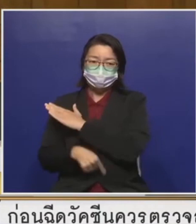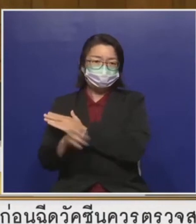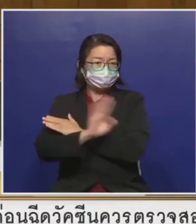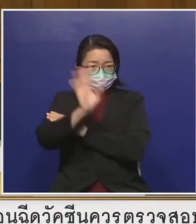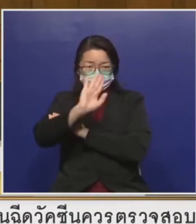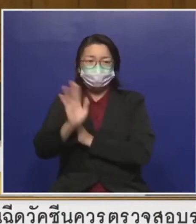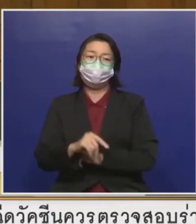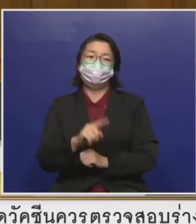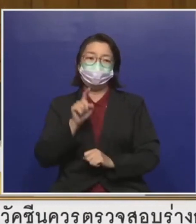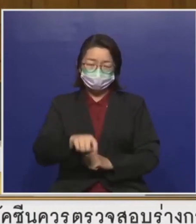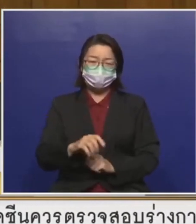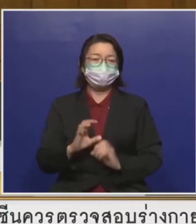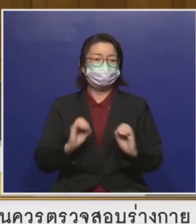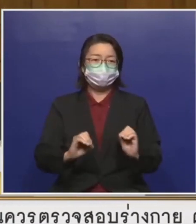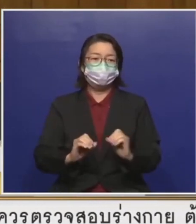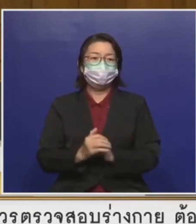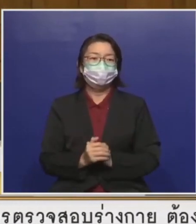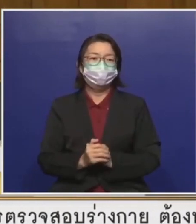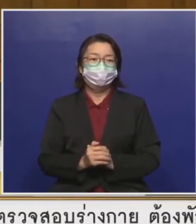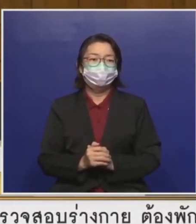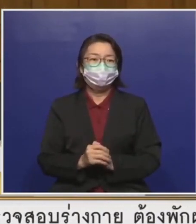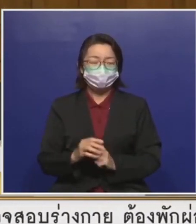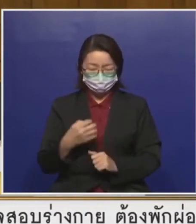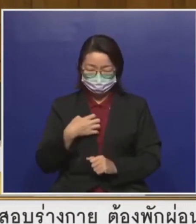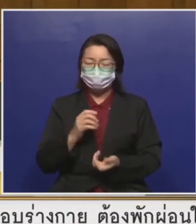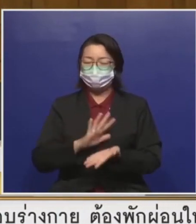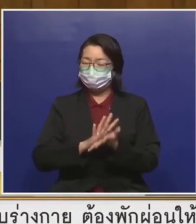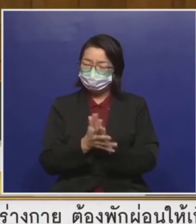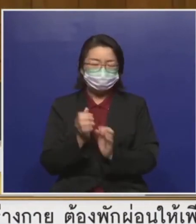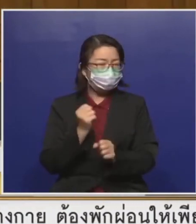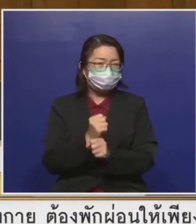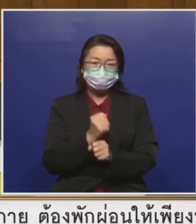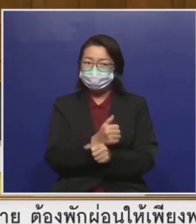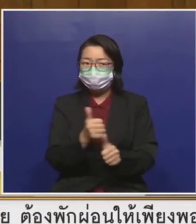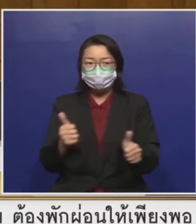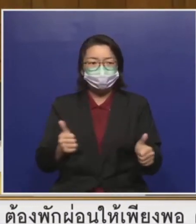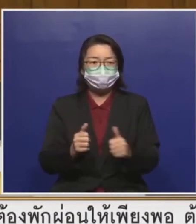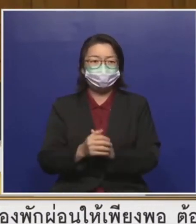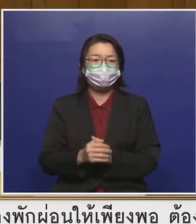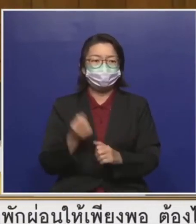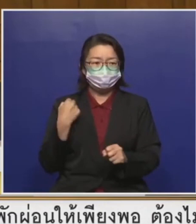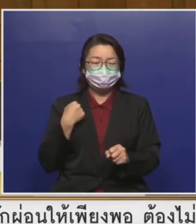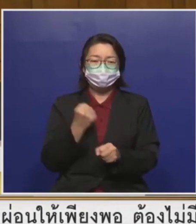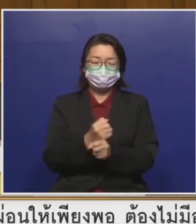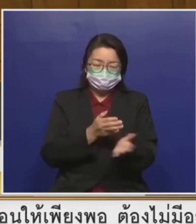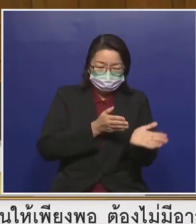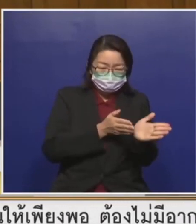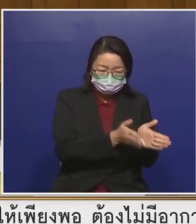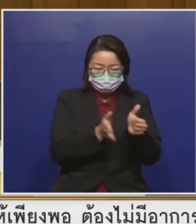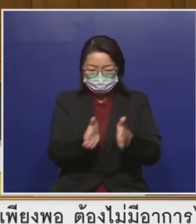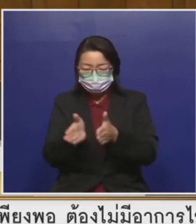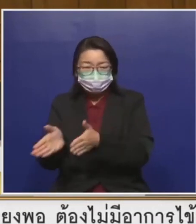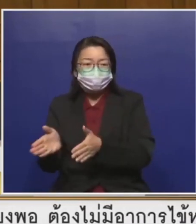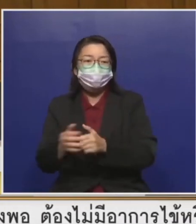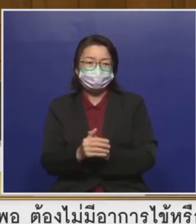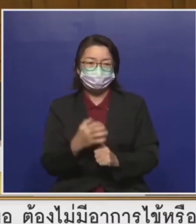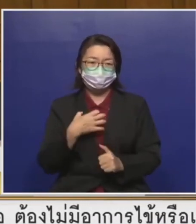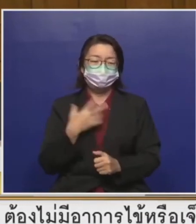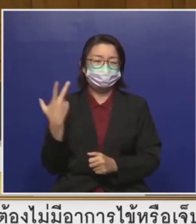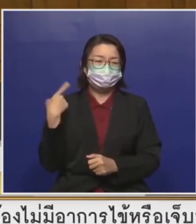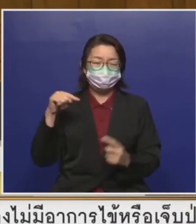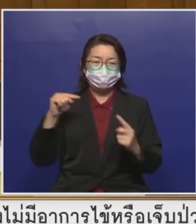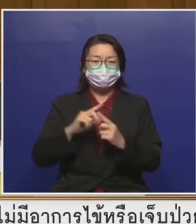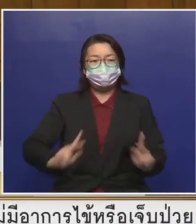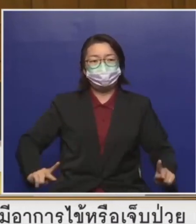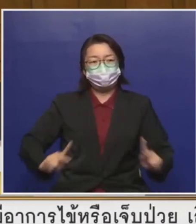อบได้นำสู่กระบวนการพิจารณาทั้งหมดหลายท่านผมไม่อยากเอ่ยชื่อเคยมีผลประโยชน์ในกระทรวงศึกษาผ